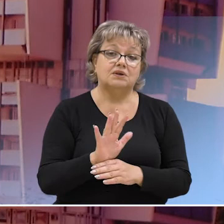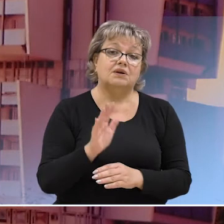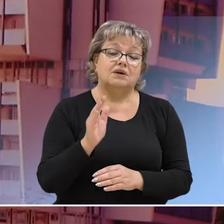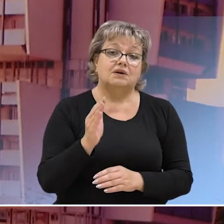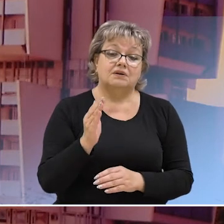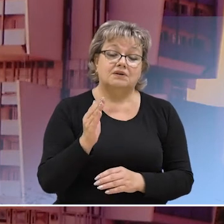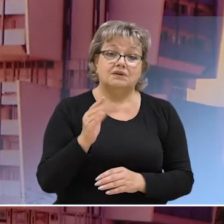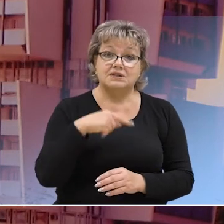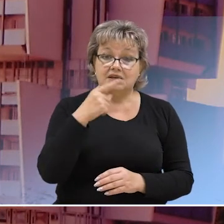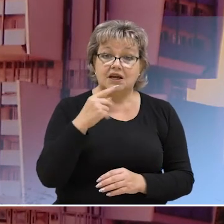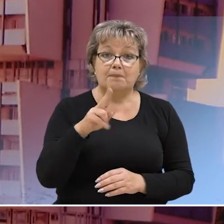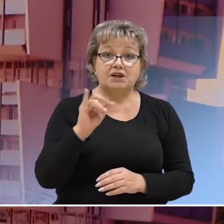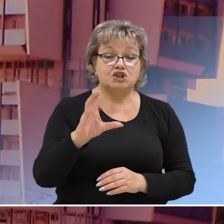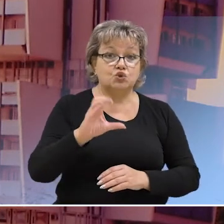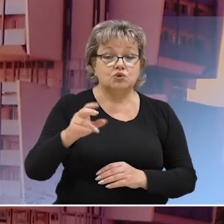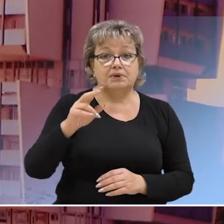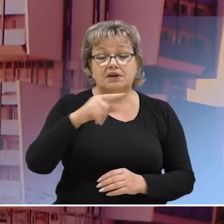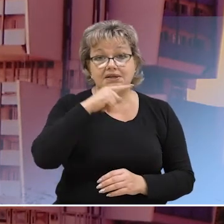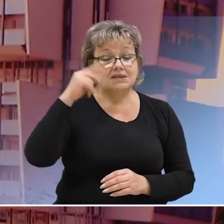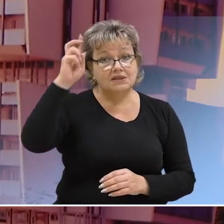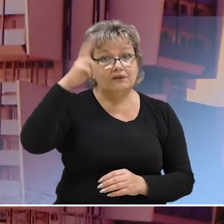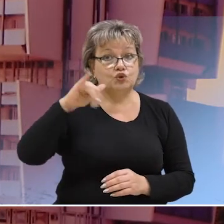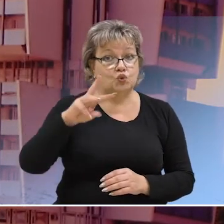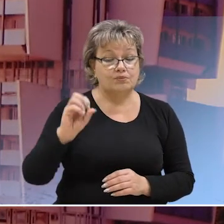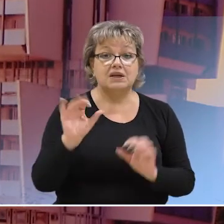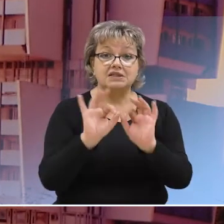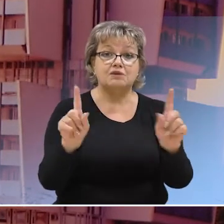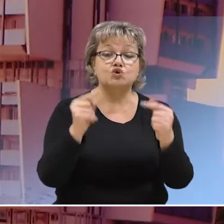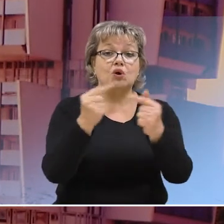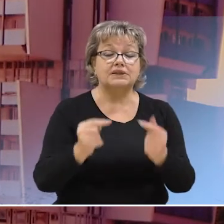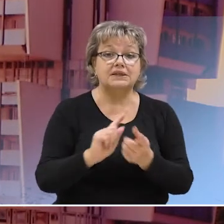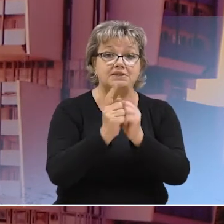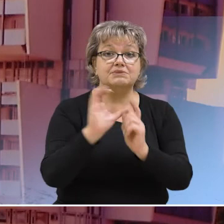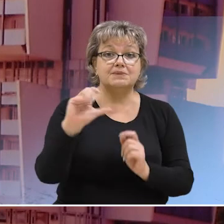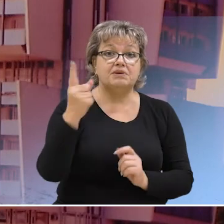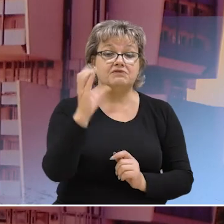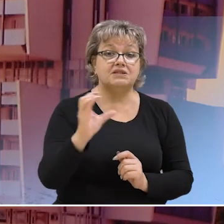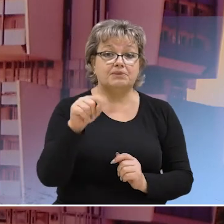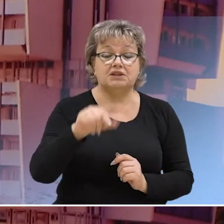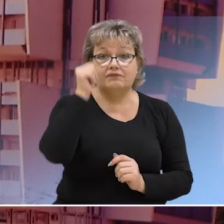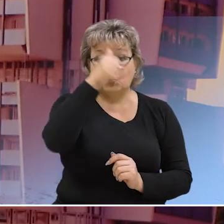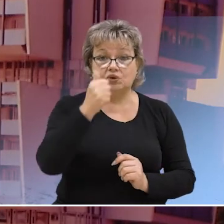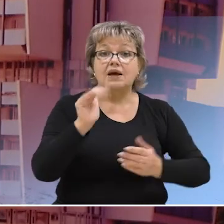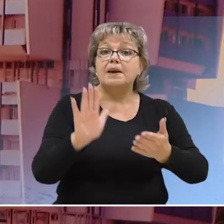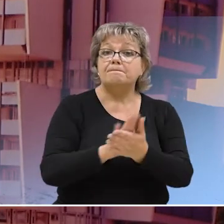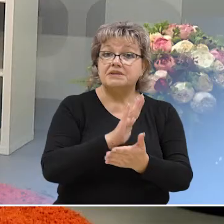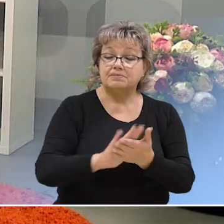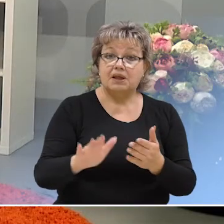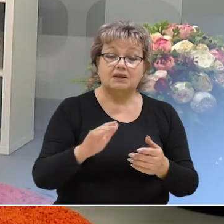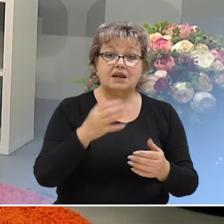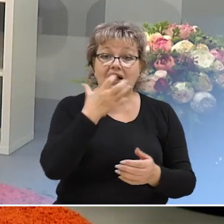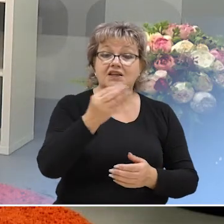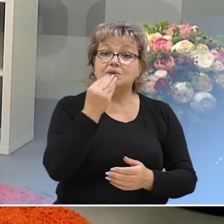ряд законов. Об этом сообщили в пресс-службе Госдумы Российской Федерации. Мы сейчас расскажем, что же конкретно изменится с 1 сентября этого года.